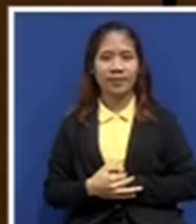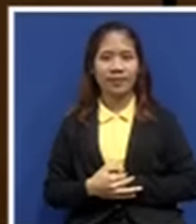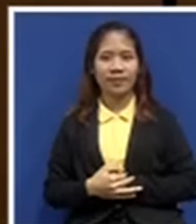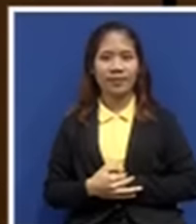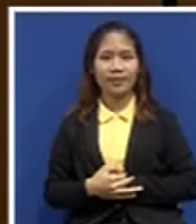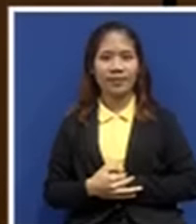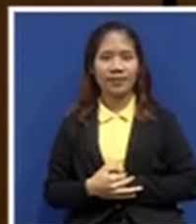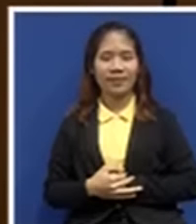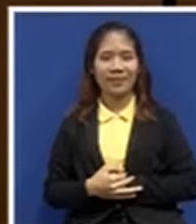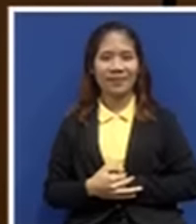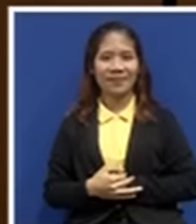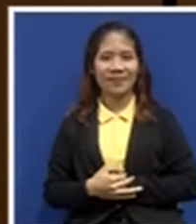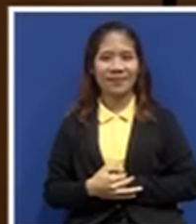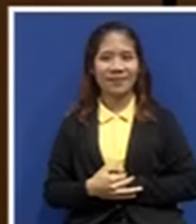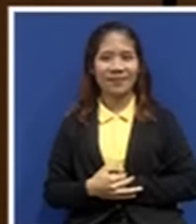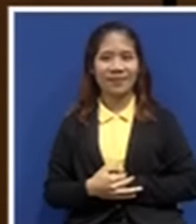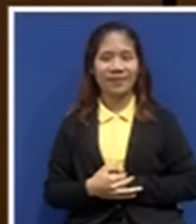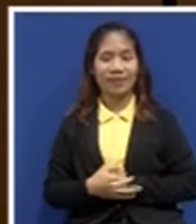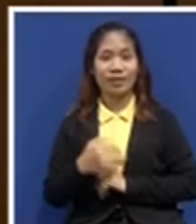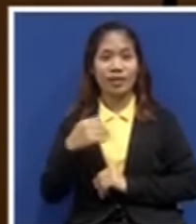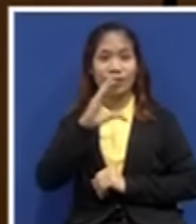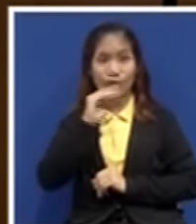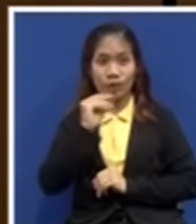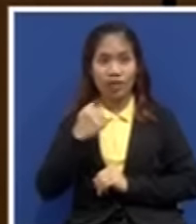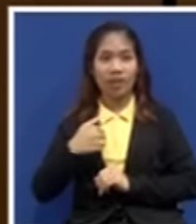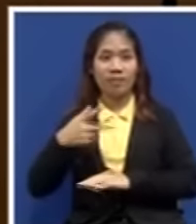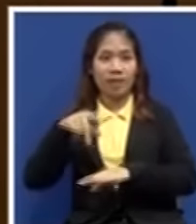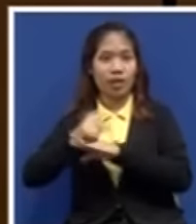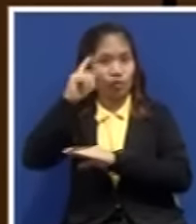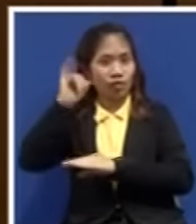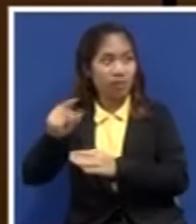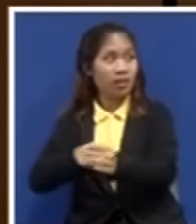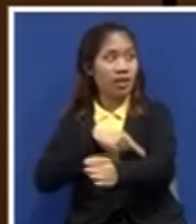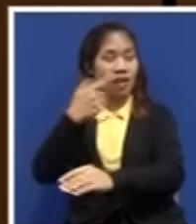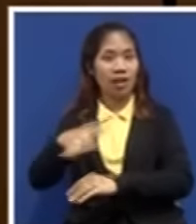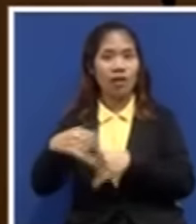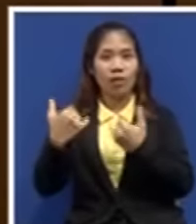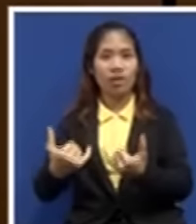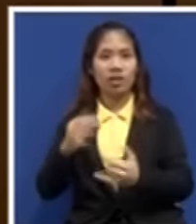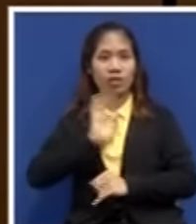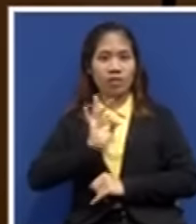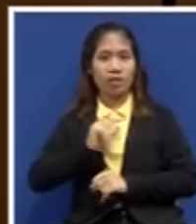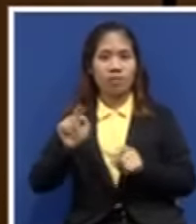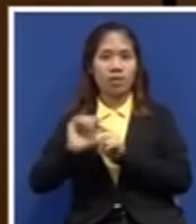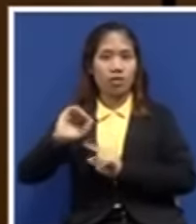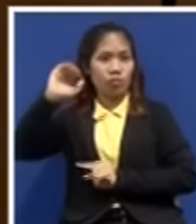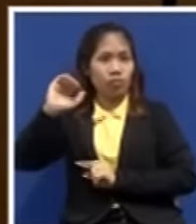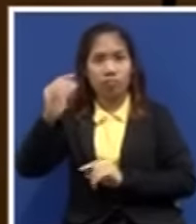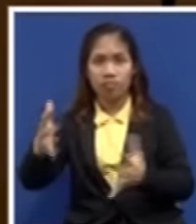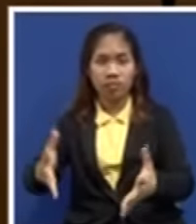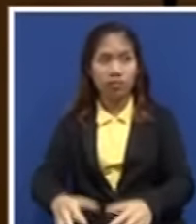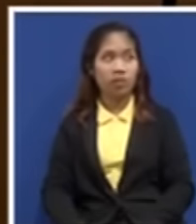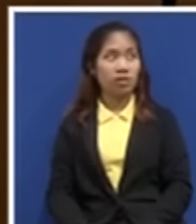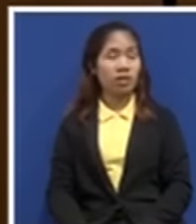กันเป็นรุ่นพี่ผมแต่วันนี้ถือว่าไม่เป็นรุ่นพี่ผม โอเค นะ